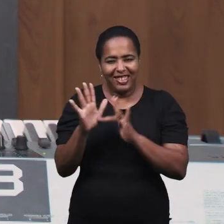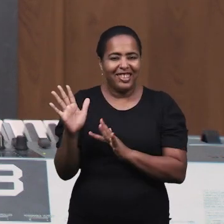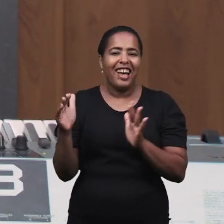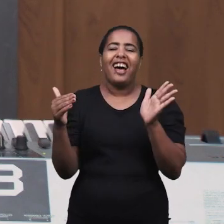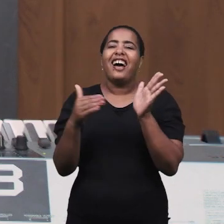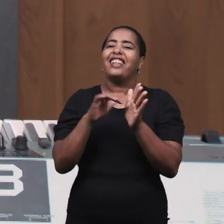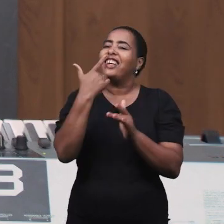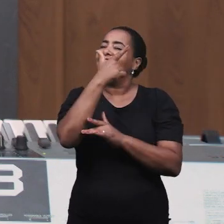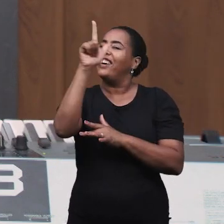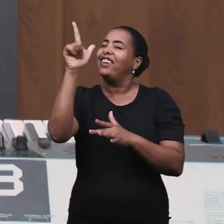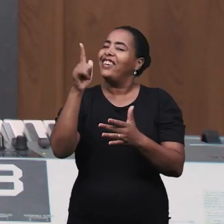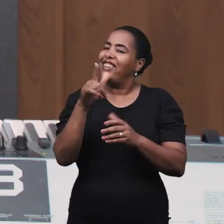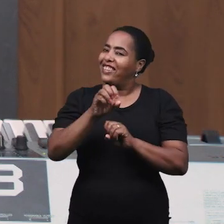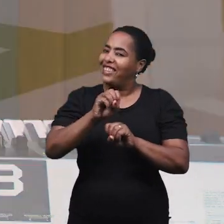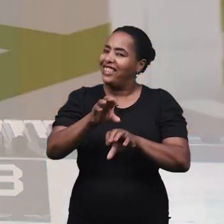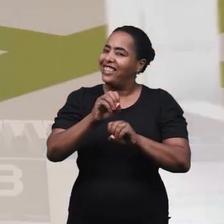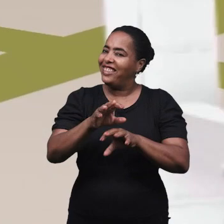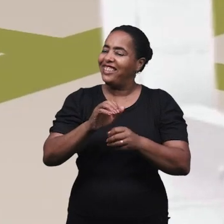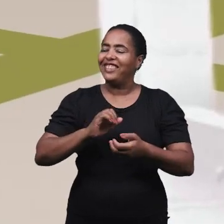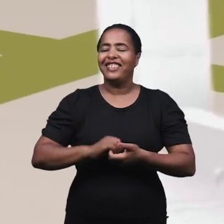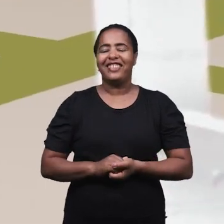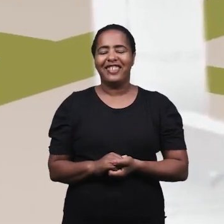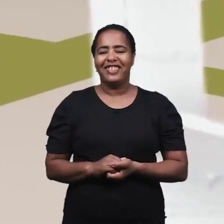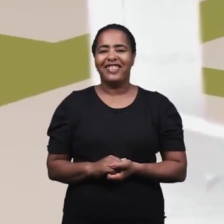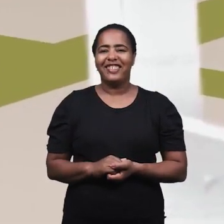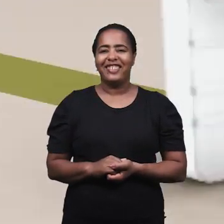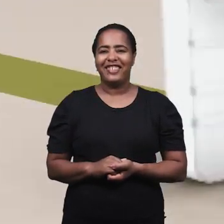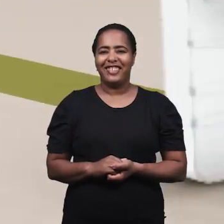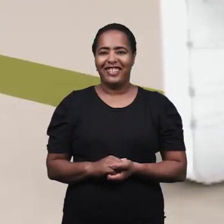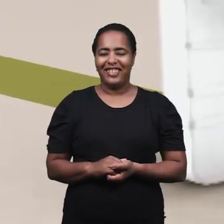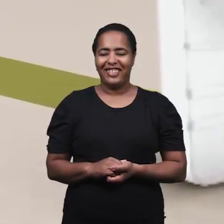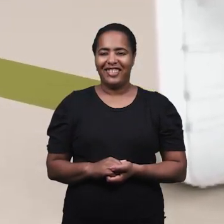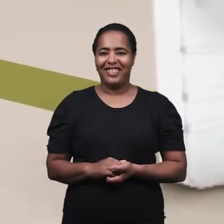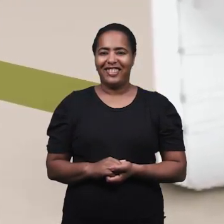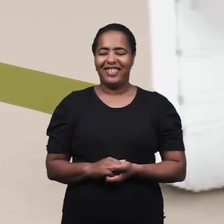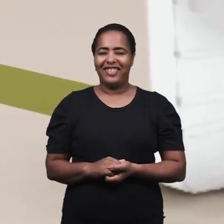du Seigneur et à la prochaine étude.